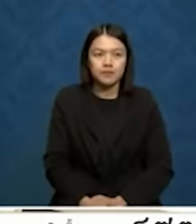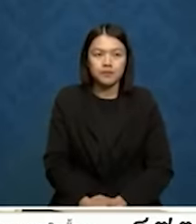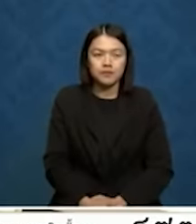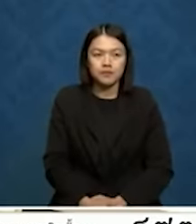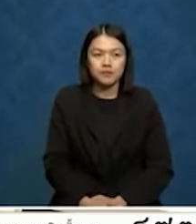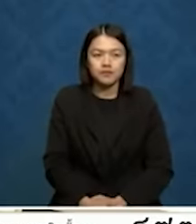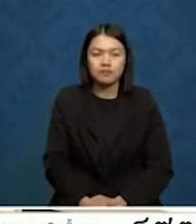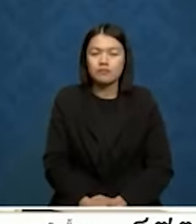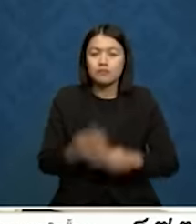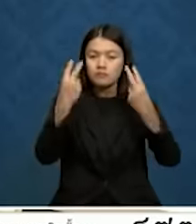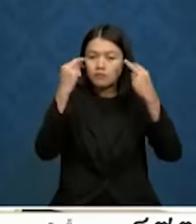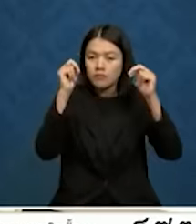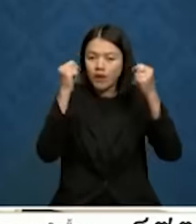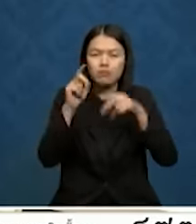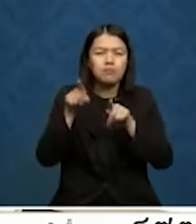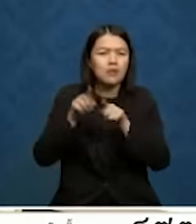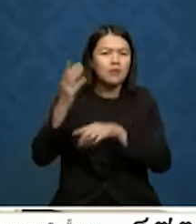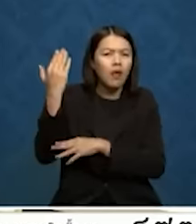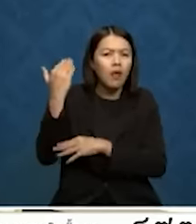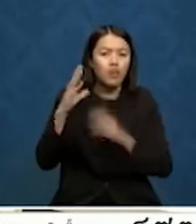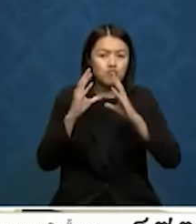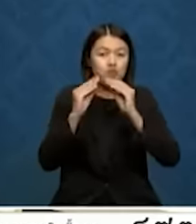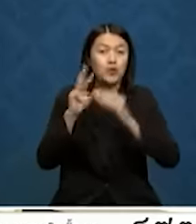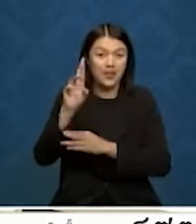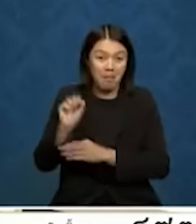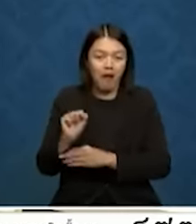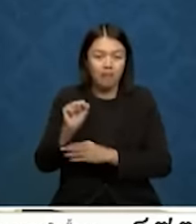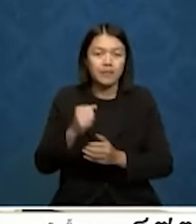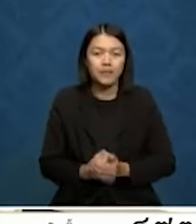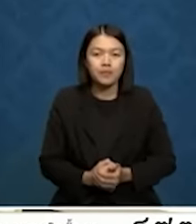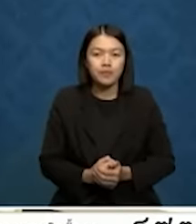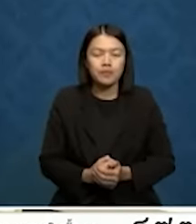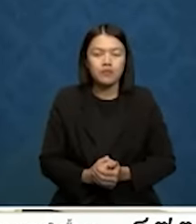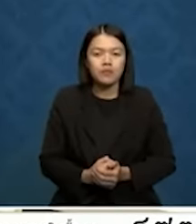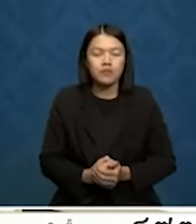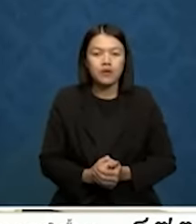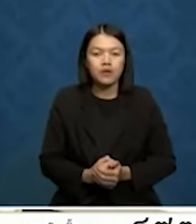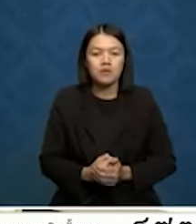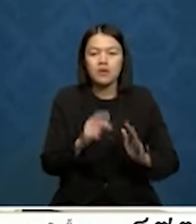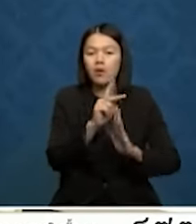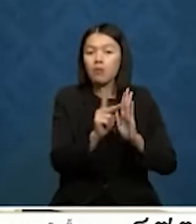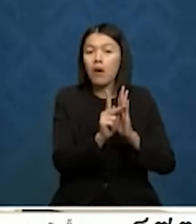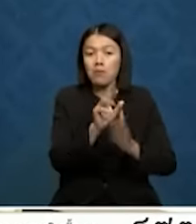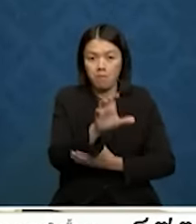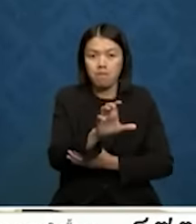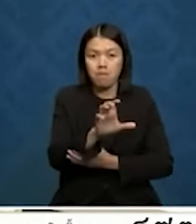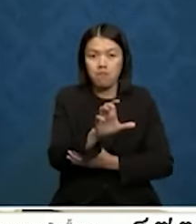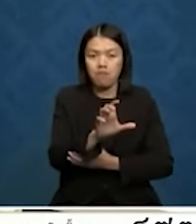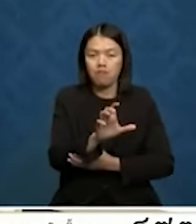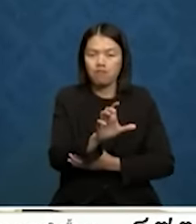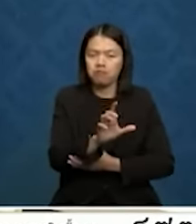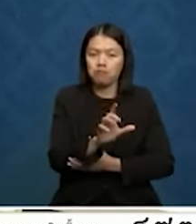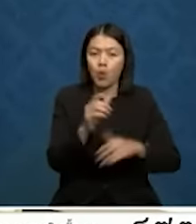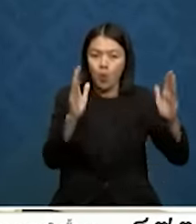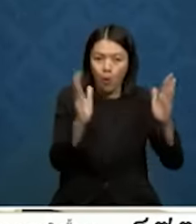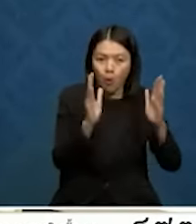เลือกนายกรัฐมนตรีในครั้งที่แล้วในที่ประชุมของรัฐสภาเนี่ยเราก็ได้มีการตีความข้อบังคับกันไปนะครับว่าเป็นยติหรือไม่